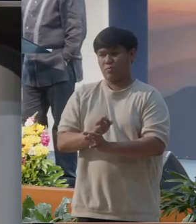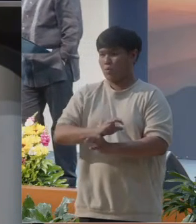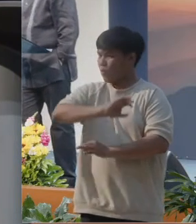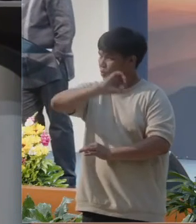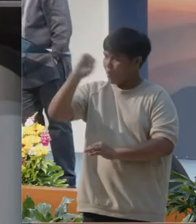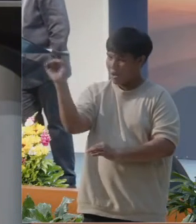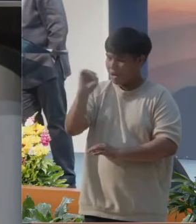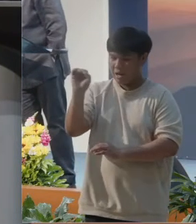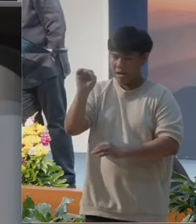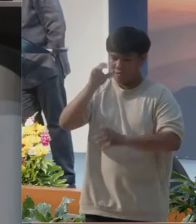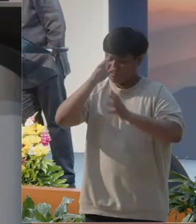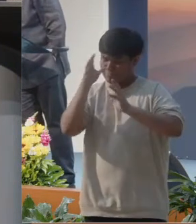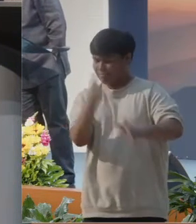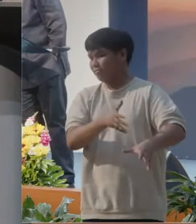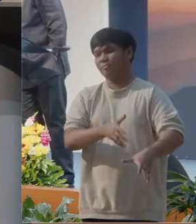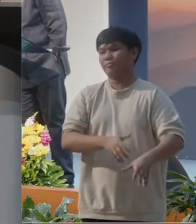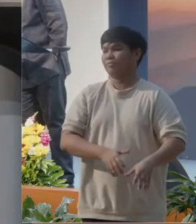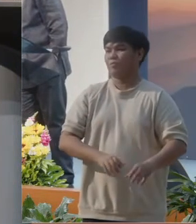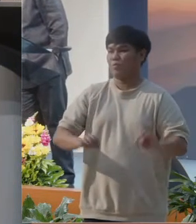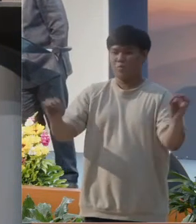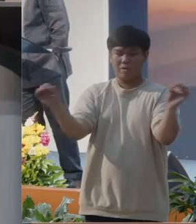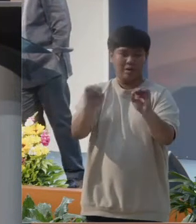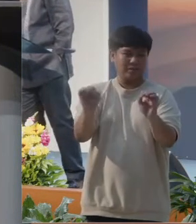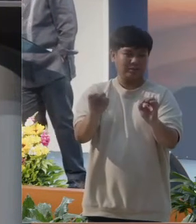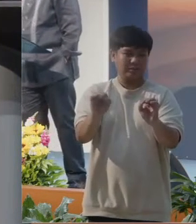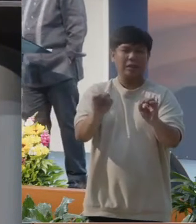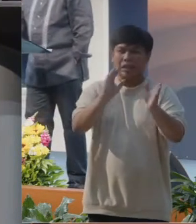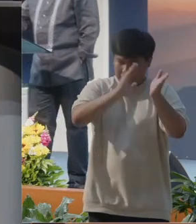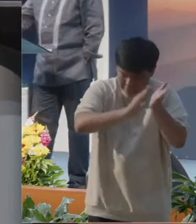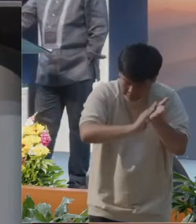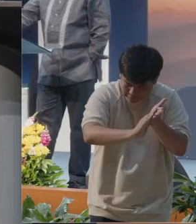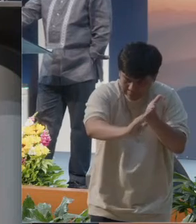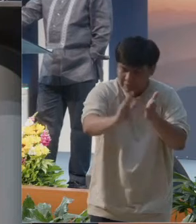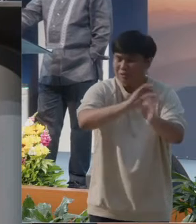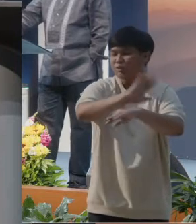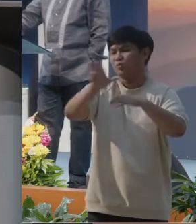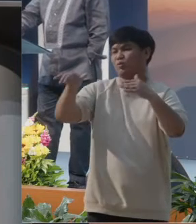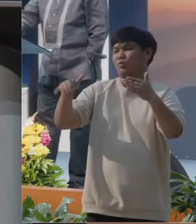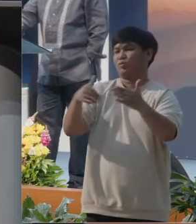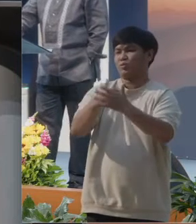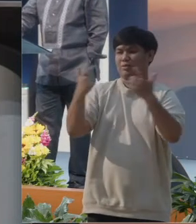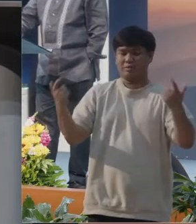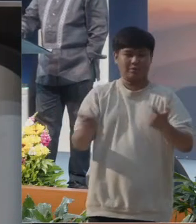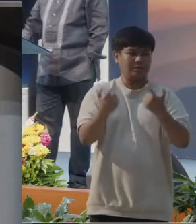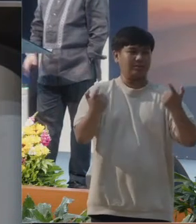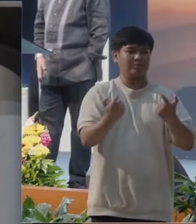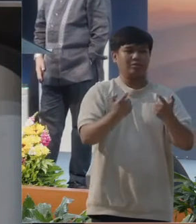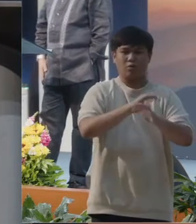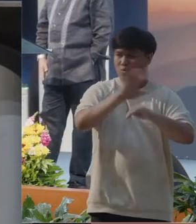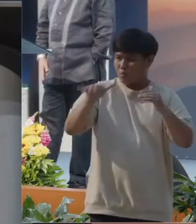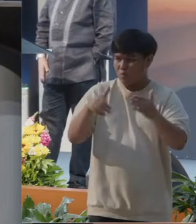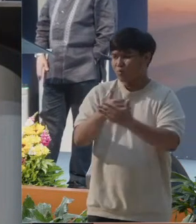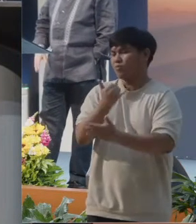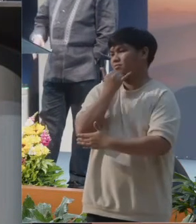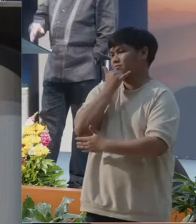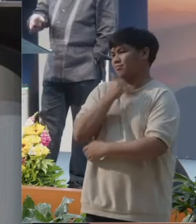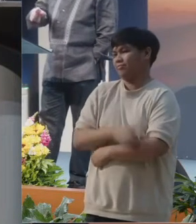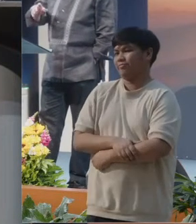na magpatawad sa ating mga kasalanan at maglilinis sa lahat ng ating kasamaan.